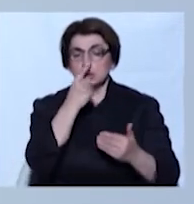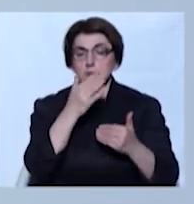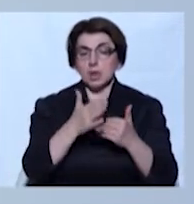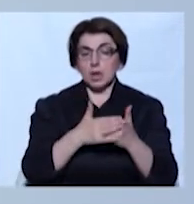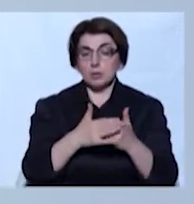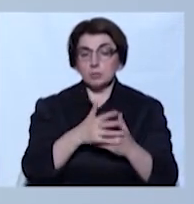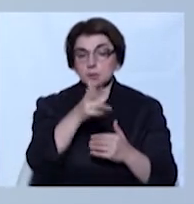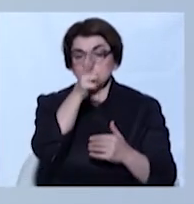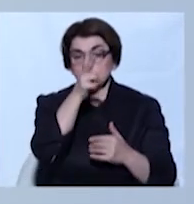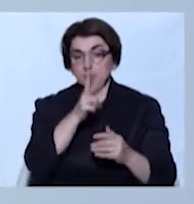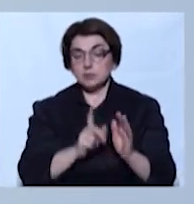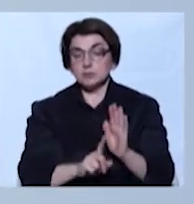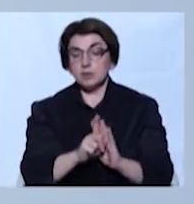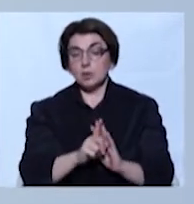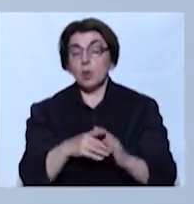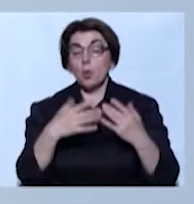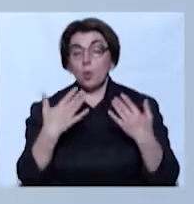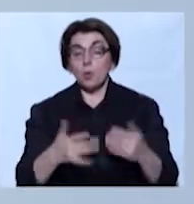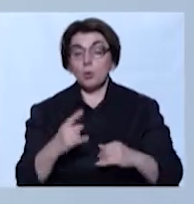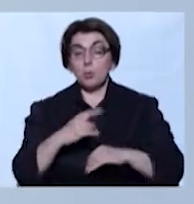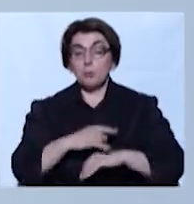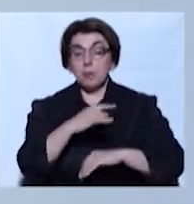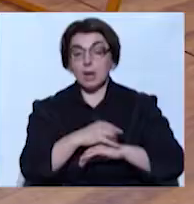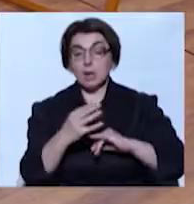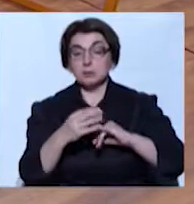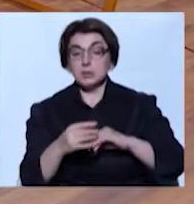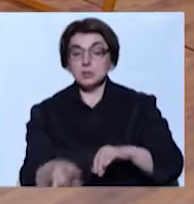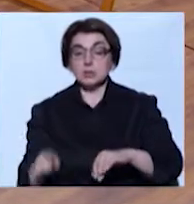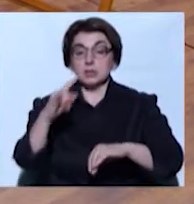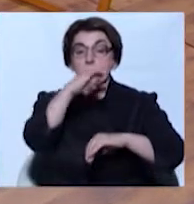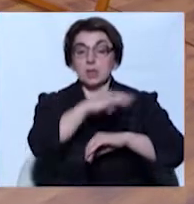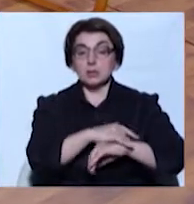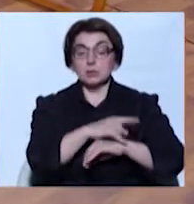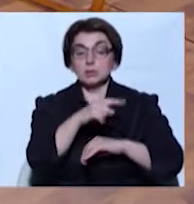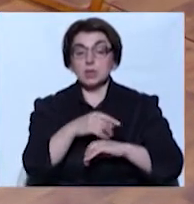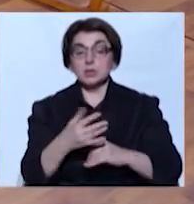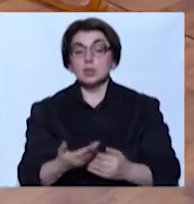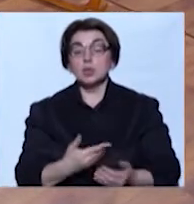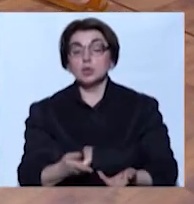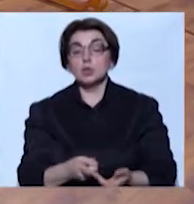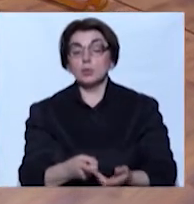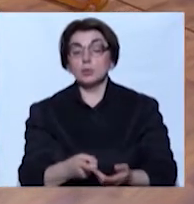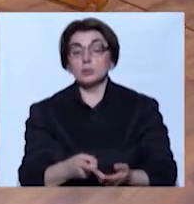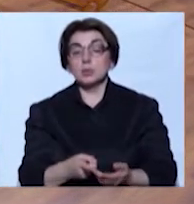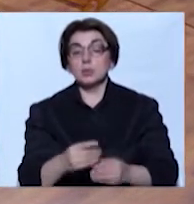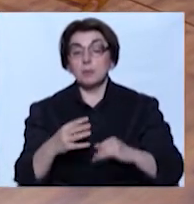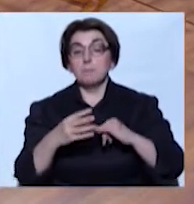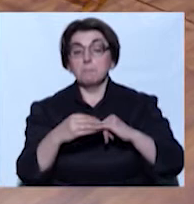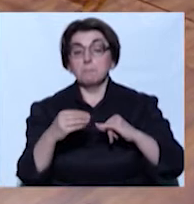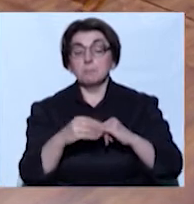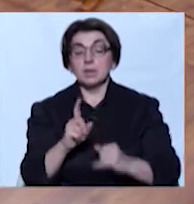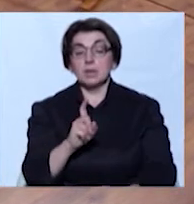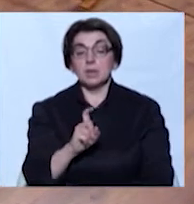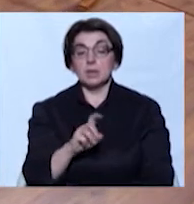თვის ასაკიდან უკვე ბაყაყი წყლიდან ამოდის და ის ხმელეთზე აგრძელებს ცხოვრებას. ესე იგი, აქ შეგვიძლია ჩავწეროთ ხმელეთი.